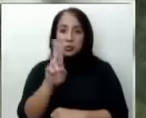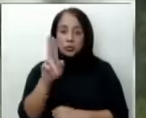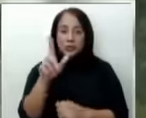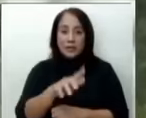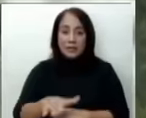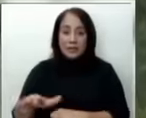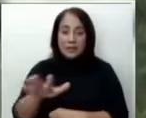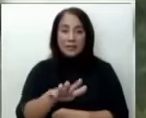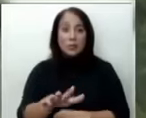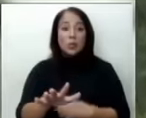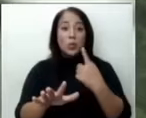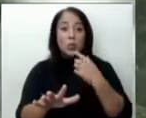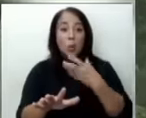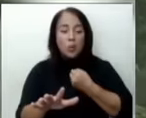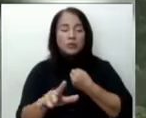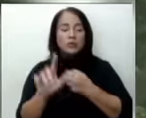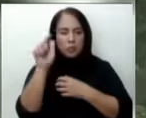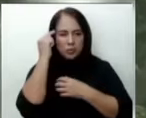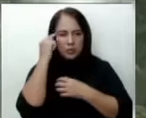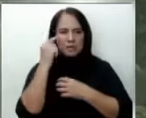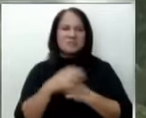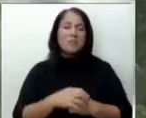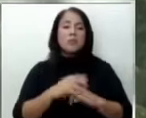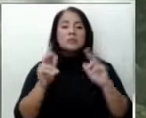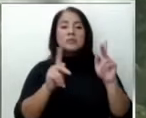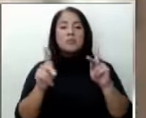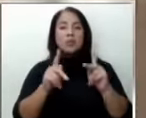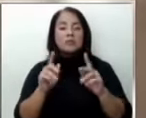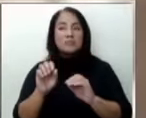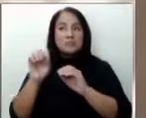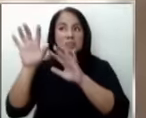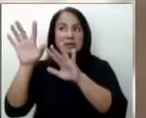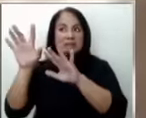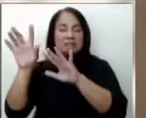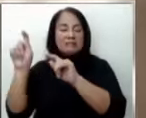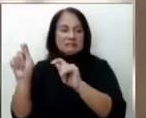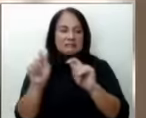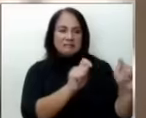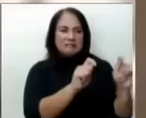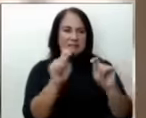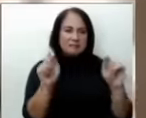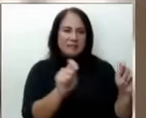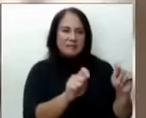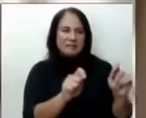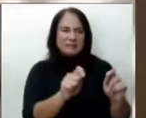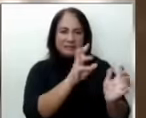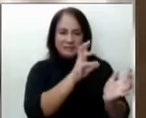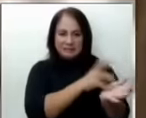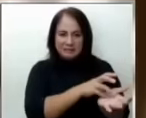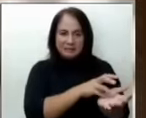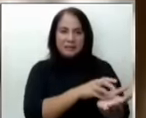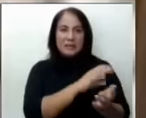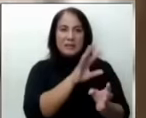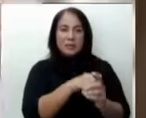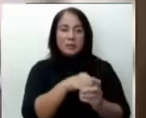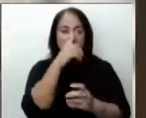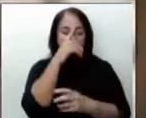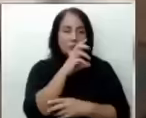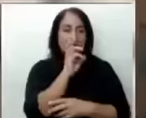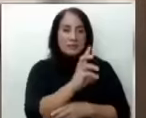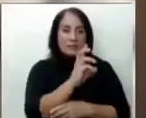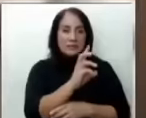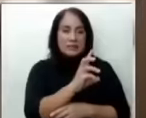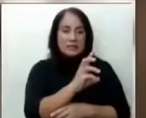gobyerno, isa-isa nang nagsibabaan ang mga residente ng Sitio Kapihan. Kabilang sa kanila ang 60-anyos na si Levi Inanog